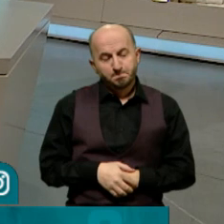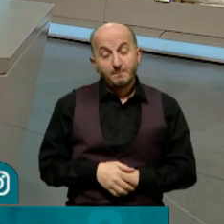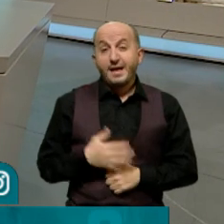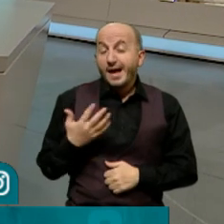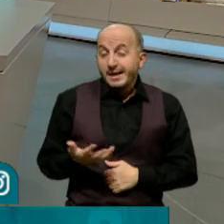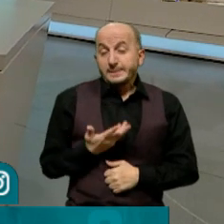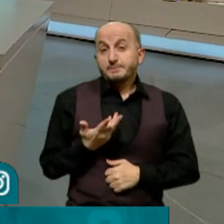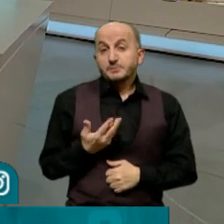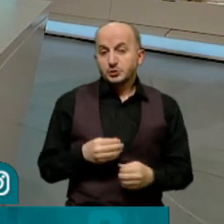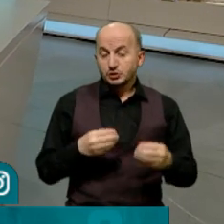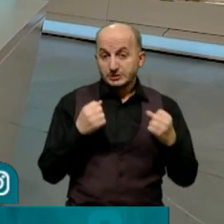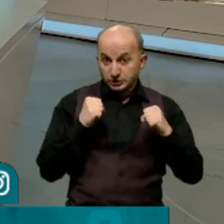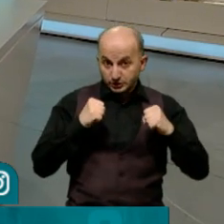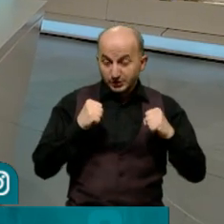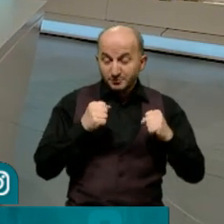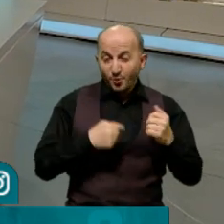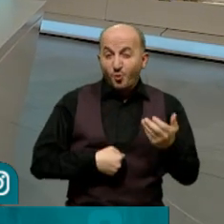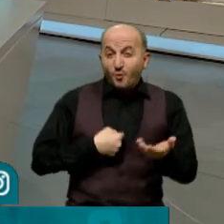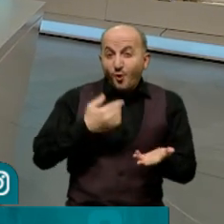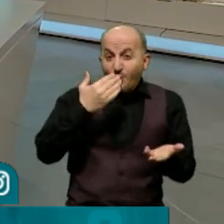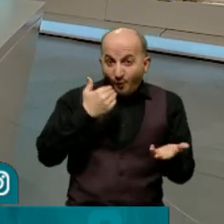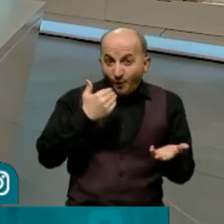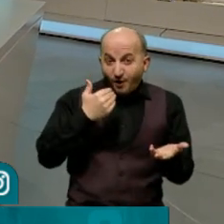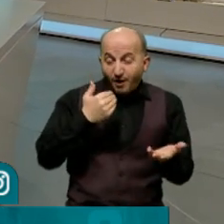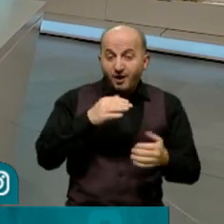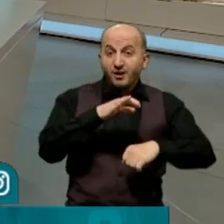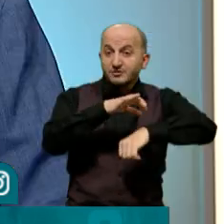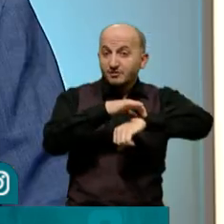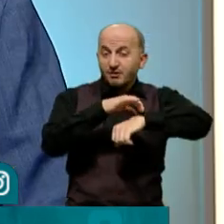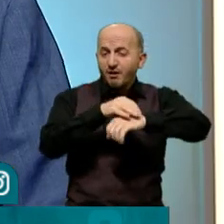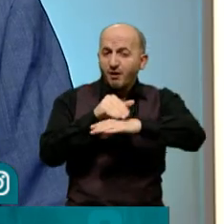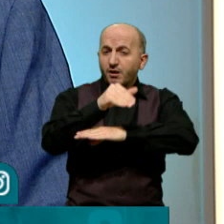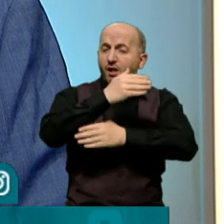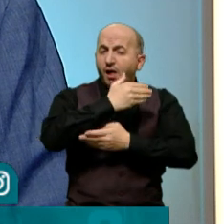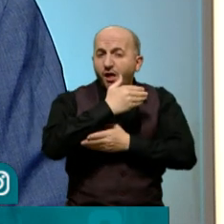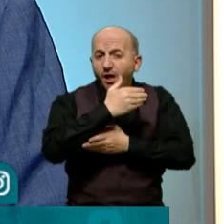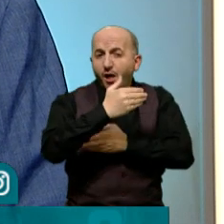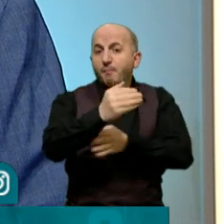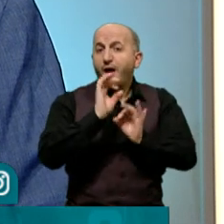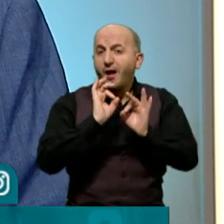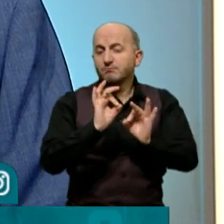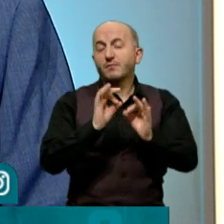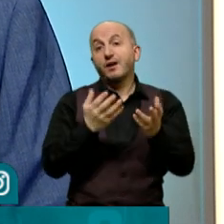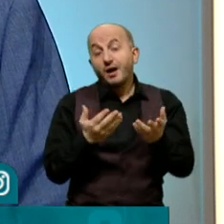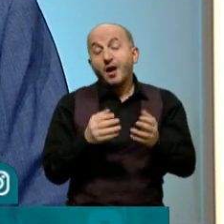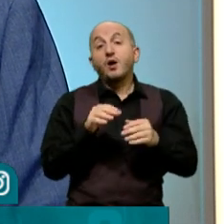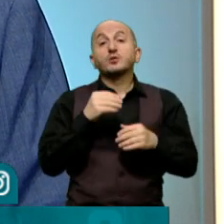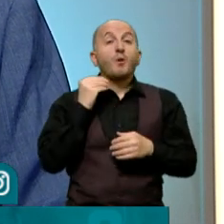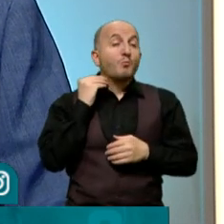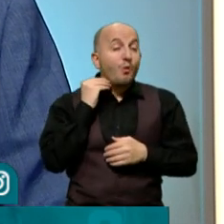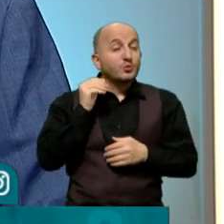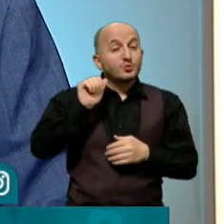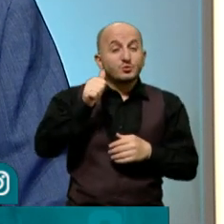Eğer iyileşme ümidi yoksa, bu hastalık hayat boyu onunla kalacaksa, o zaman tutamadığı